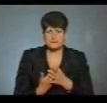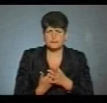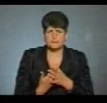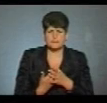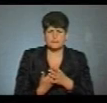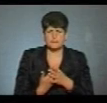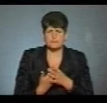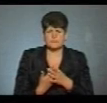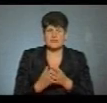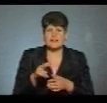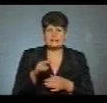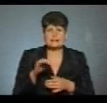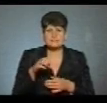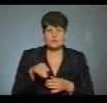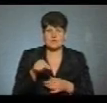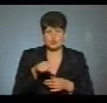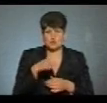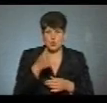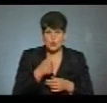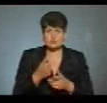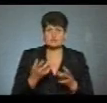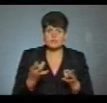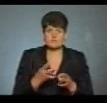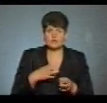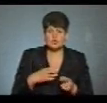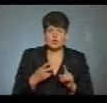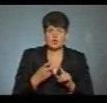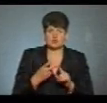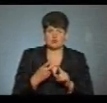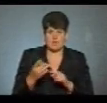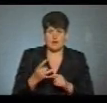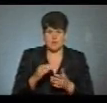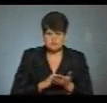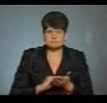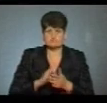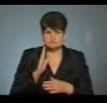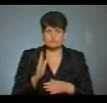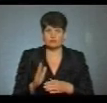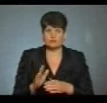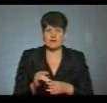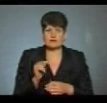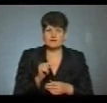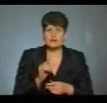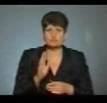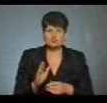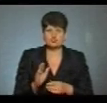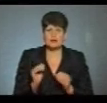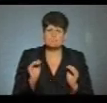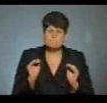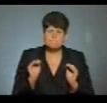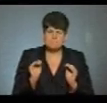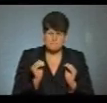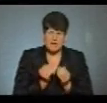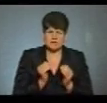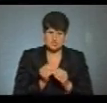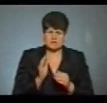в листопаді цього року слід очікувати на другу хвилю. Правда, вона буде набагато менш